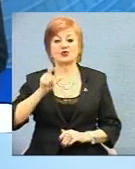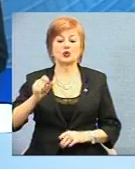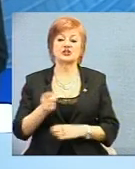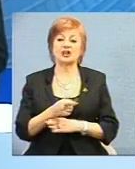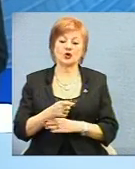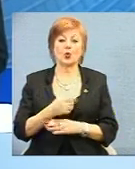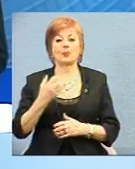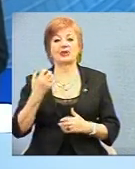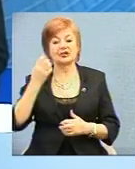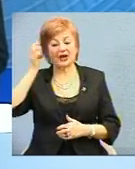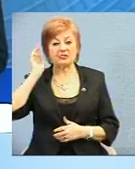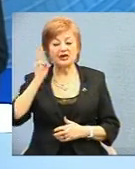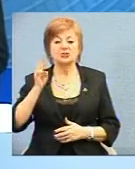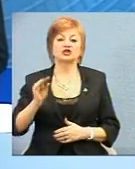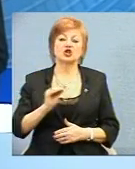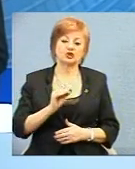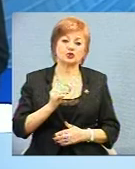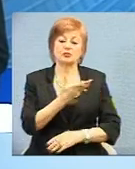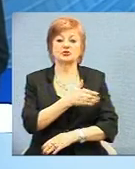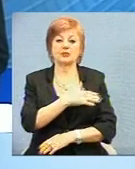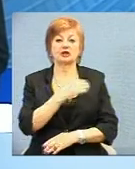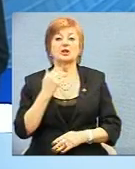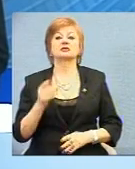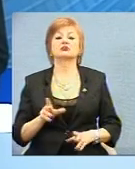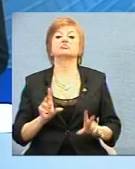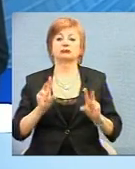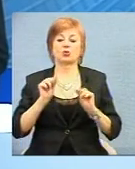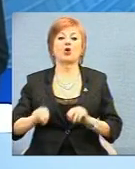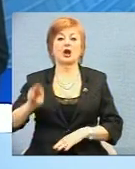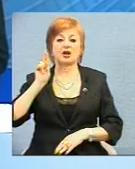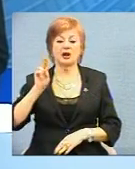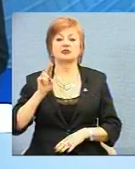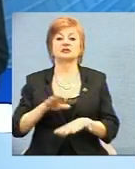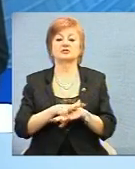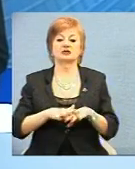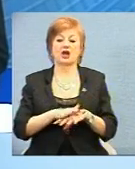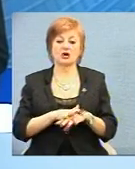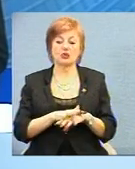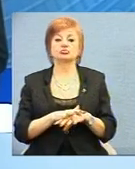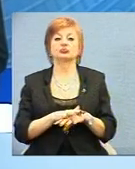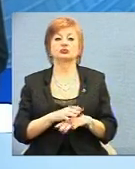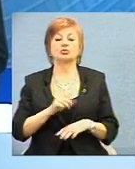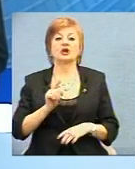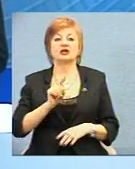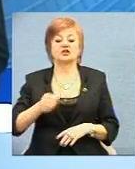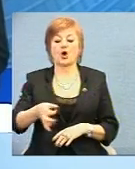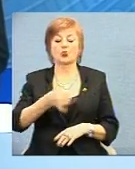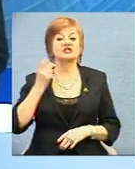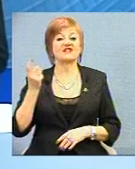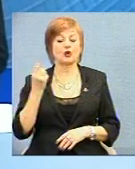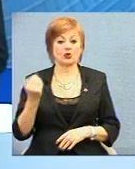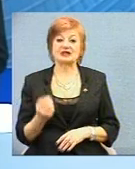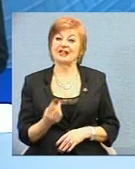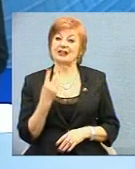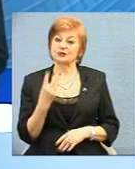Тернопільської, Хмельницької, Полтавської та Житомирської областей поклялися у вірності українському народові у серці козацтва на острові Хортиця. Двоє